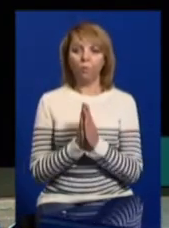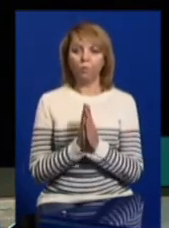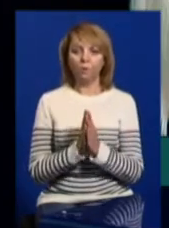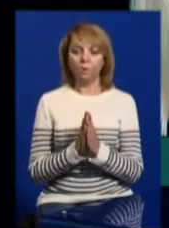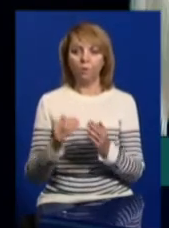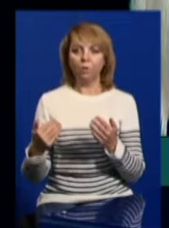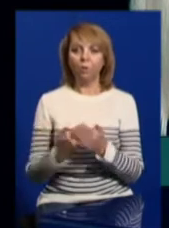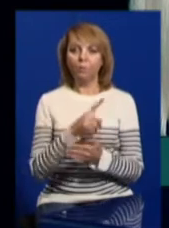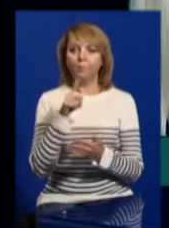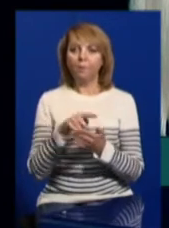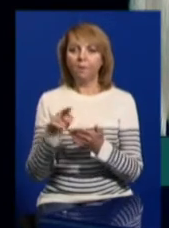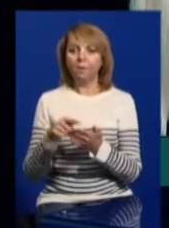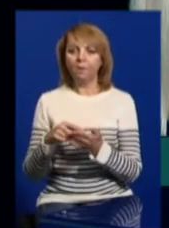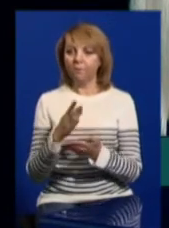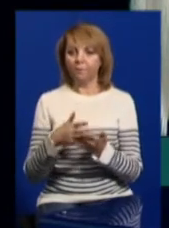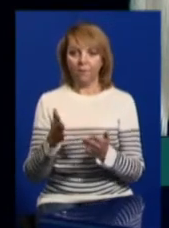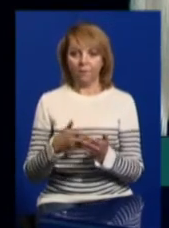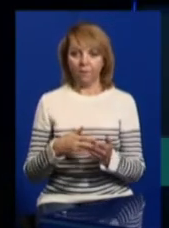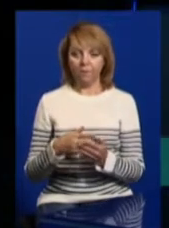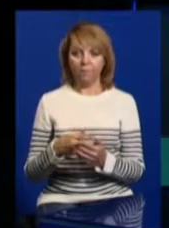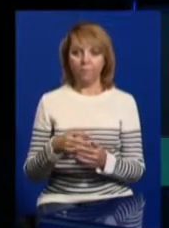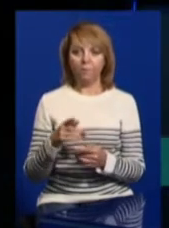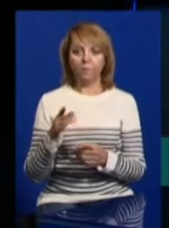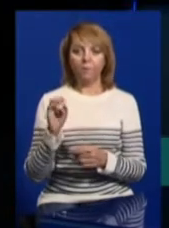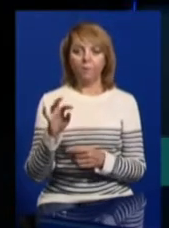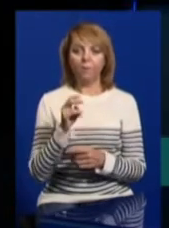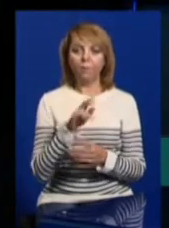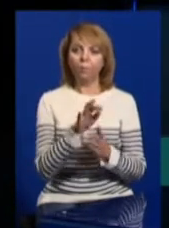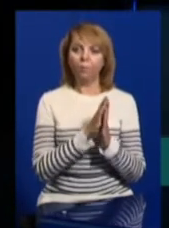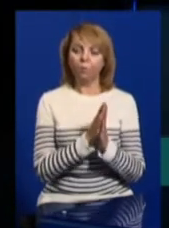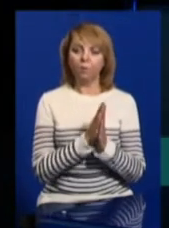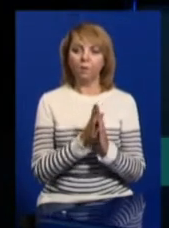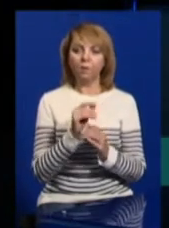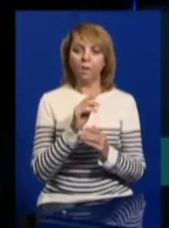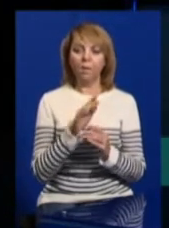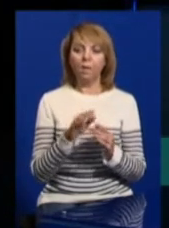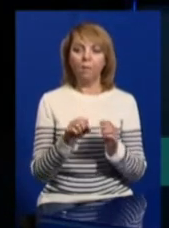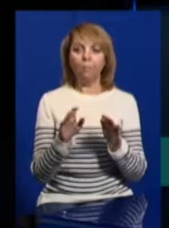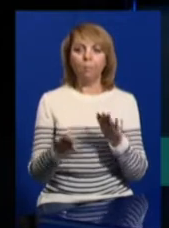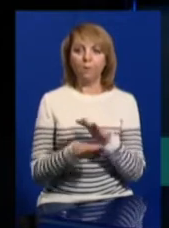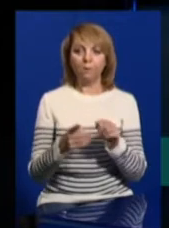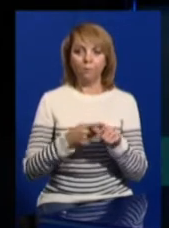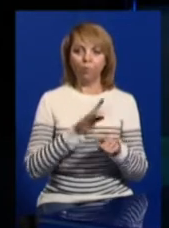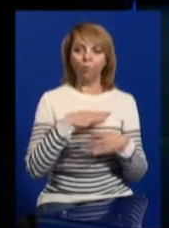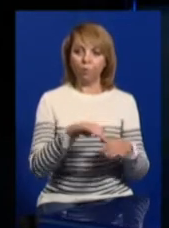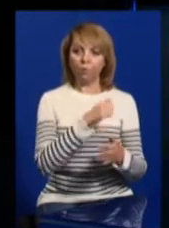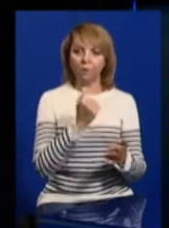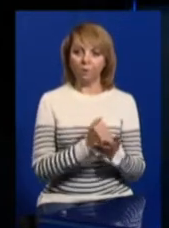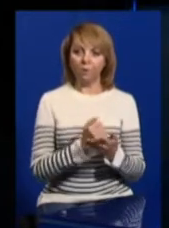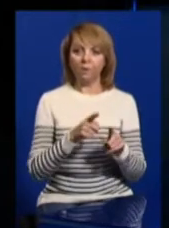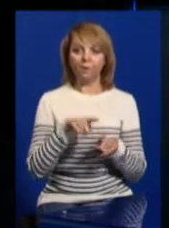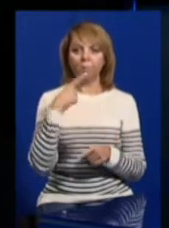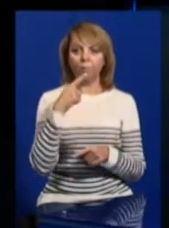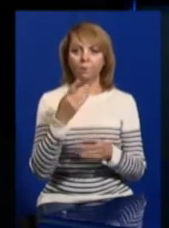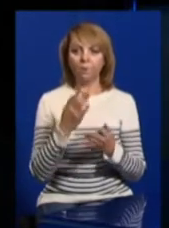просить нові питання взагалі, тобто якщо пан Перепелиця, він просить на базі того, що ми вже встановили, так би мовити,